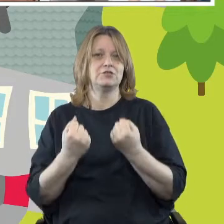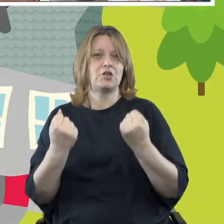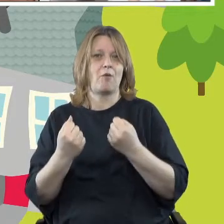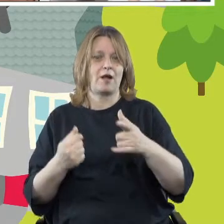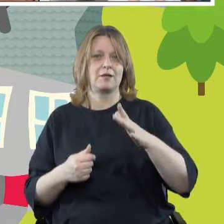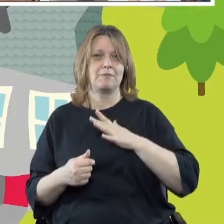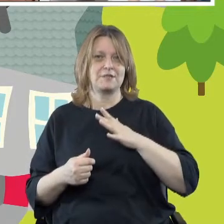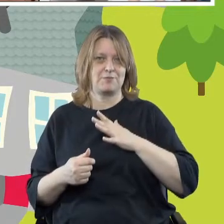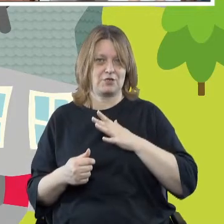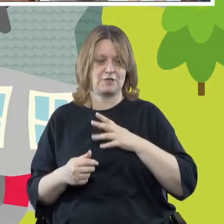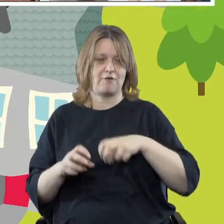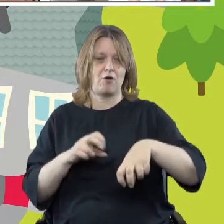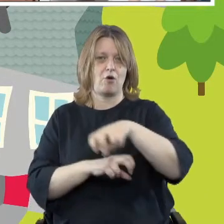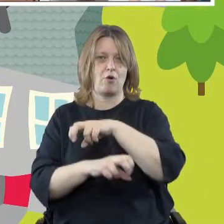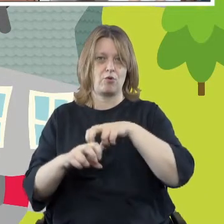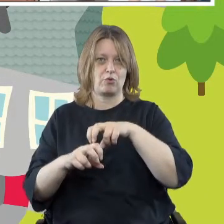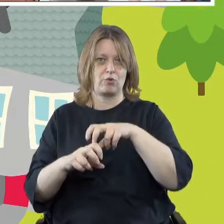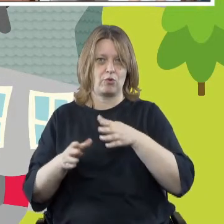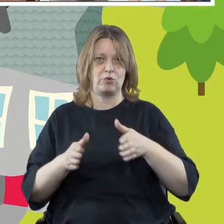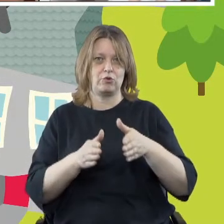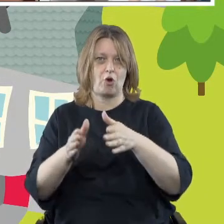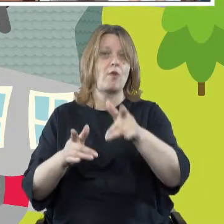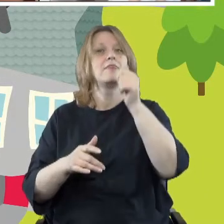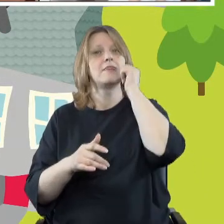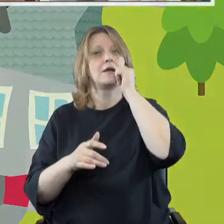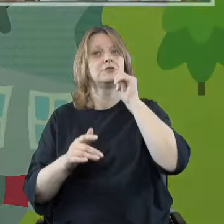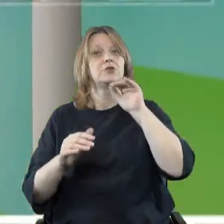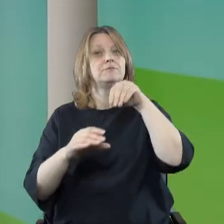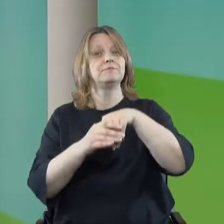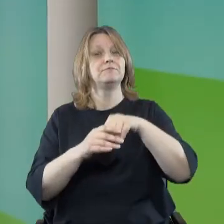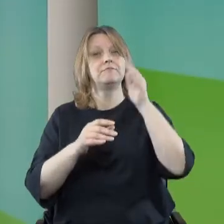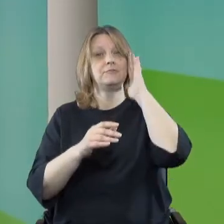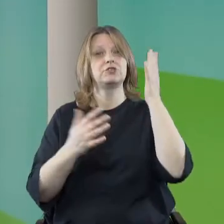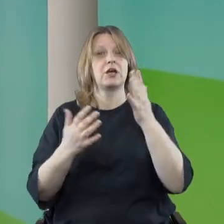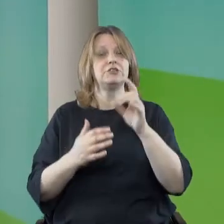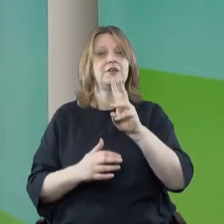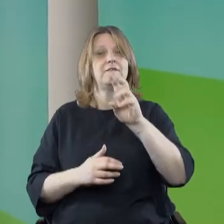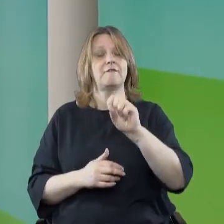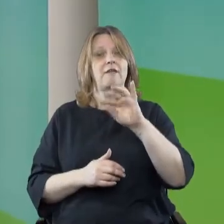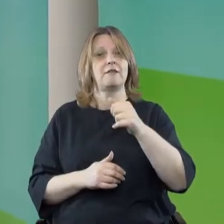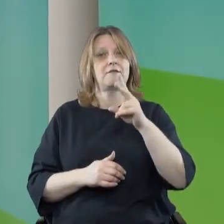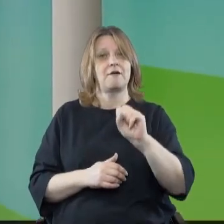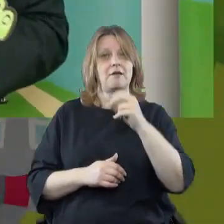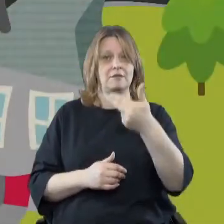drogowym. Ta osoba mieszka na co dzień w Watykanie, więc zapraszam was do obejrzenia krótkiej relacji.